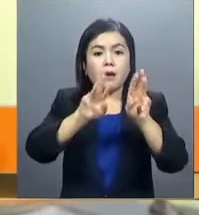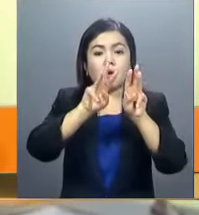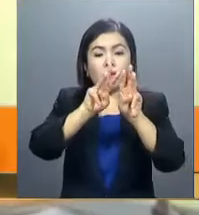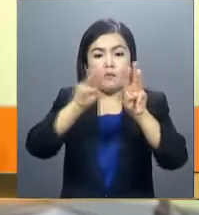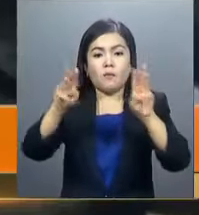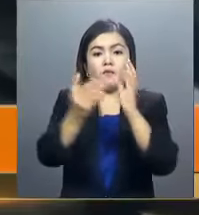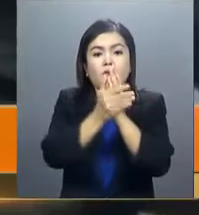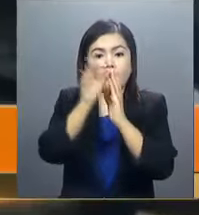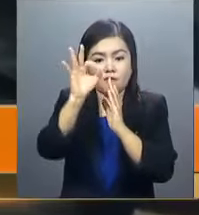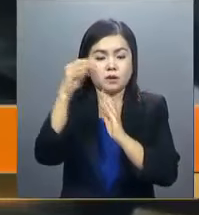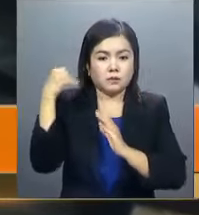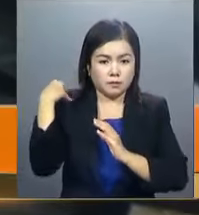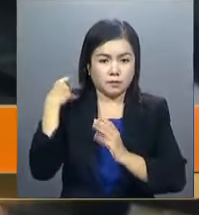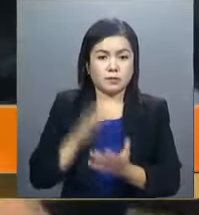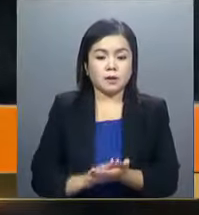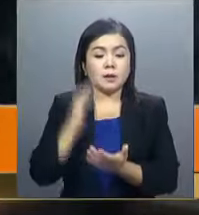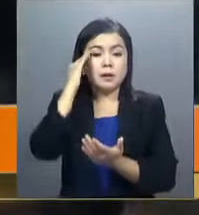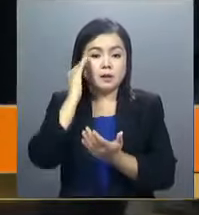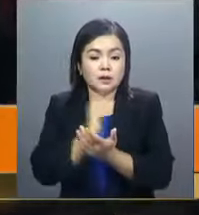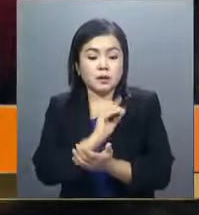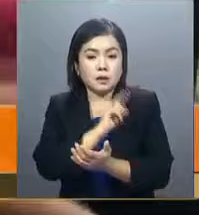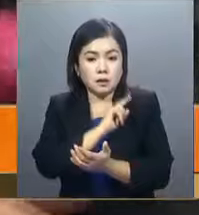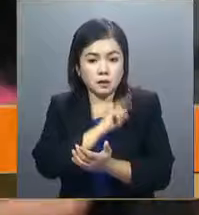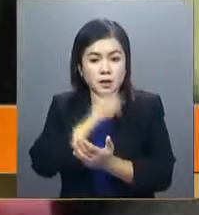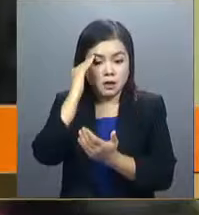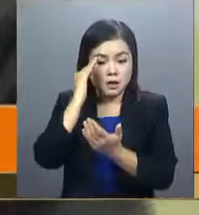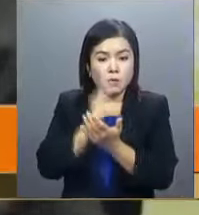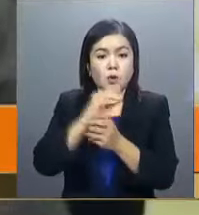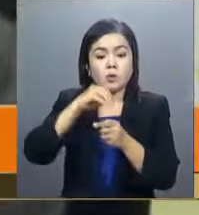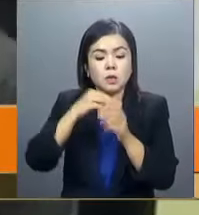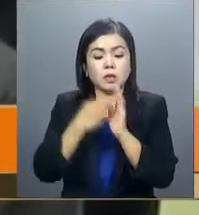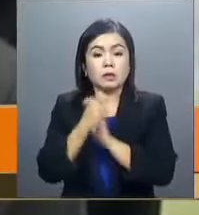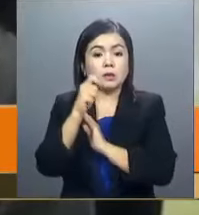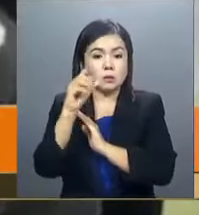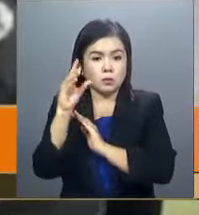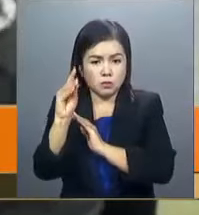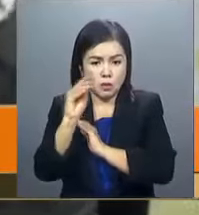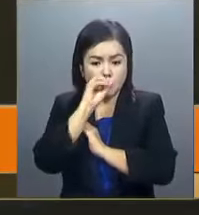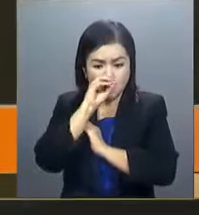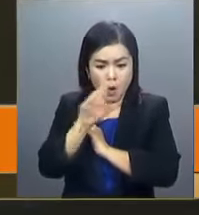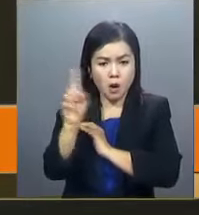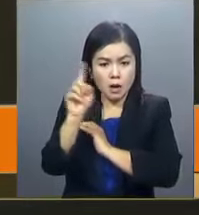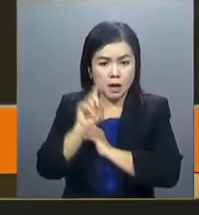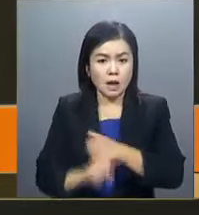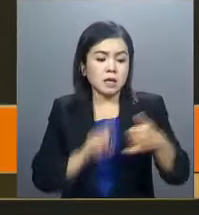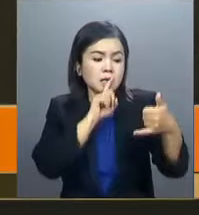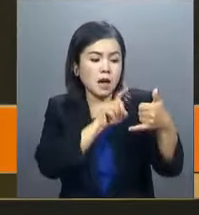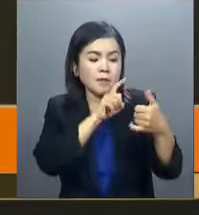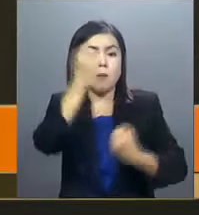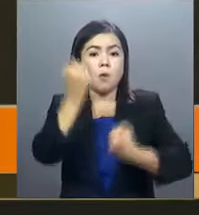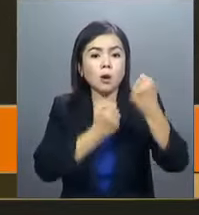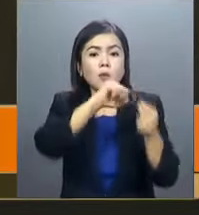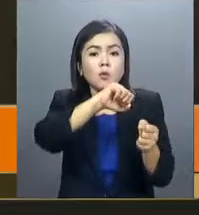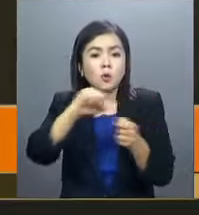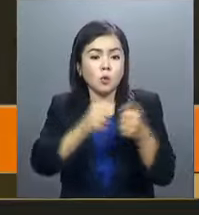พลตำรวจตรีพีระพงษ์วงสมานผู้บังคับการตำรวจภูธรจังหวัดอุดรธานีระบุจากการสอบสวนคนขับรถตู้ให้การว่า